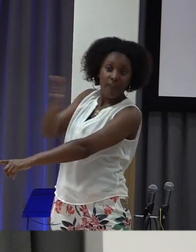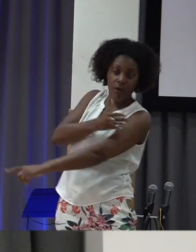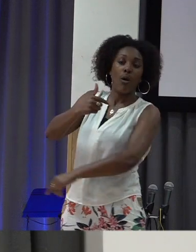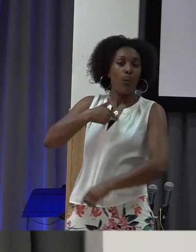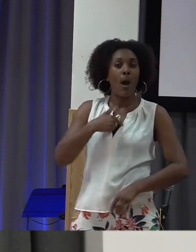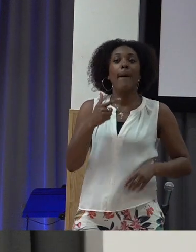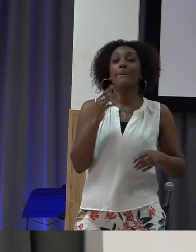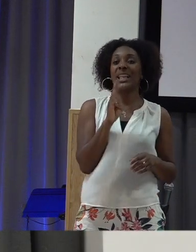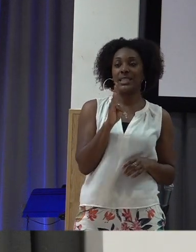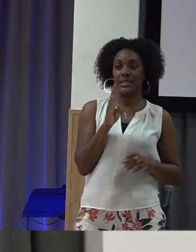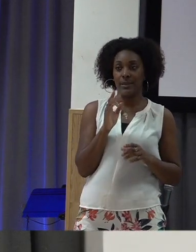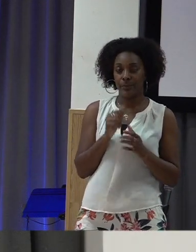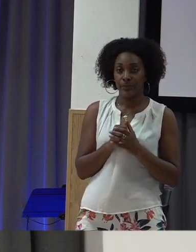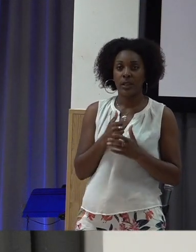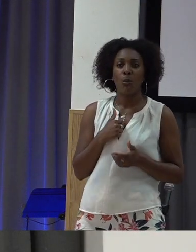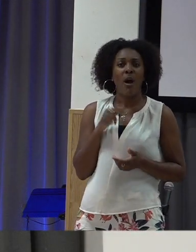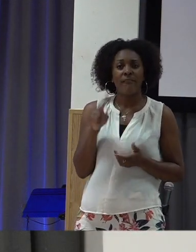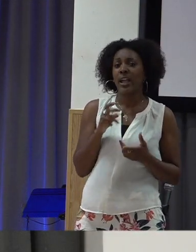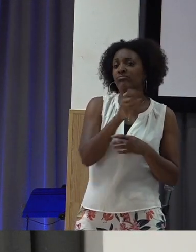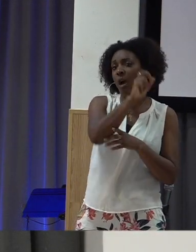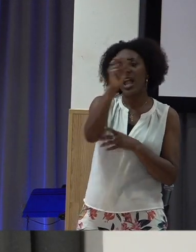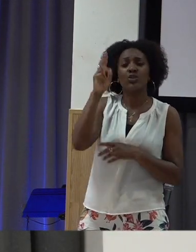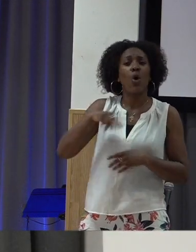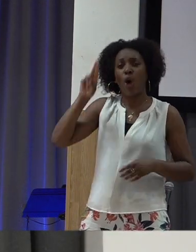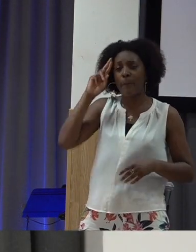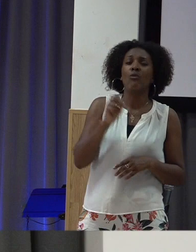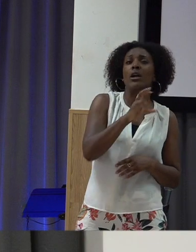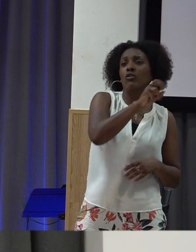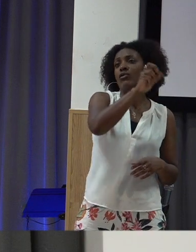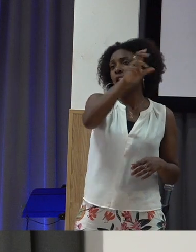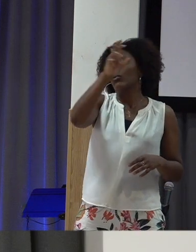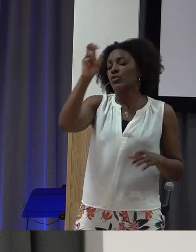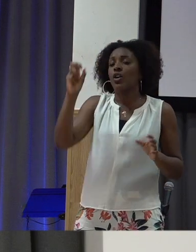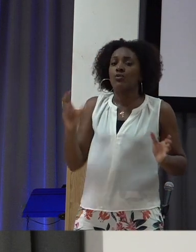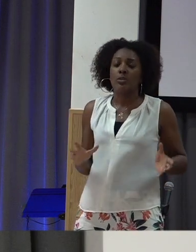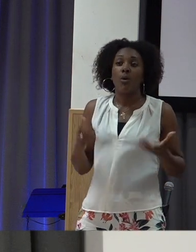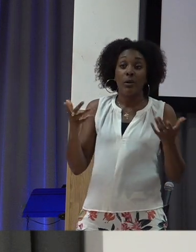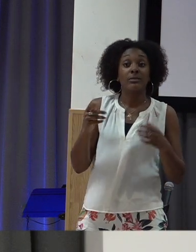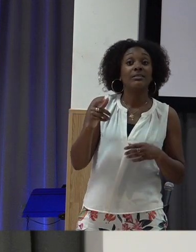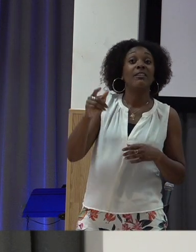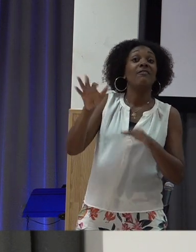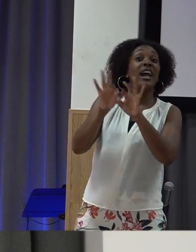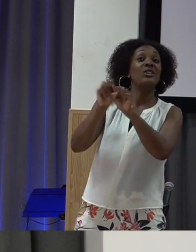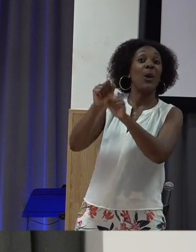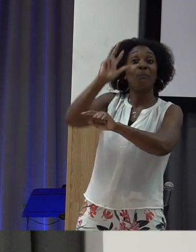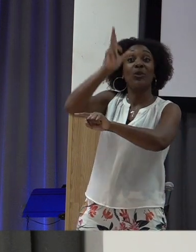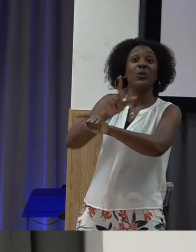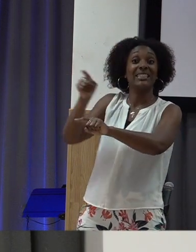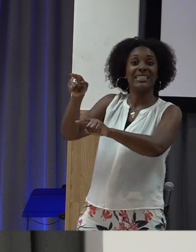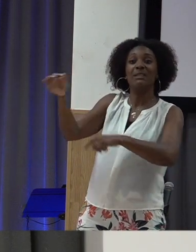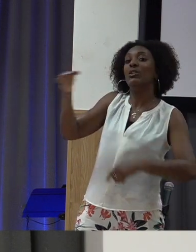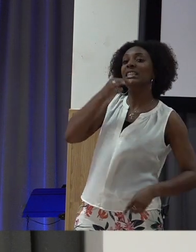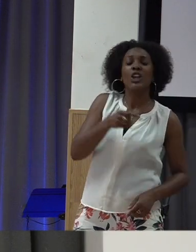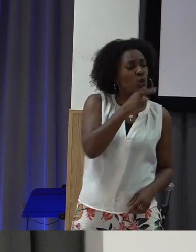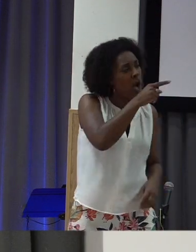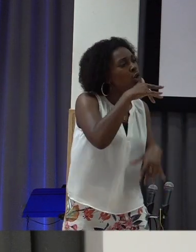souvent, enfin, je bourlinguais à travers l'Europe, et souvent, les chers pentecôtistes me disaient « Est-ce que vous êtes baptisé